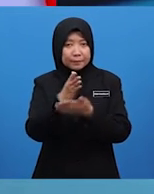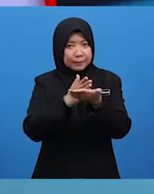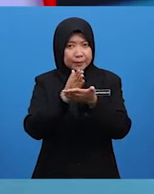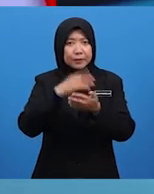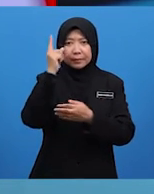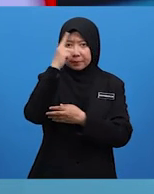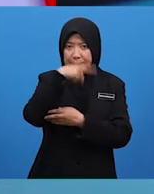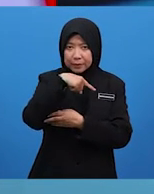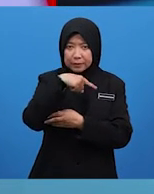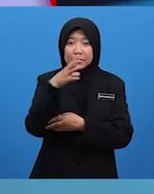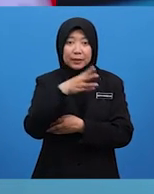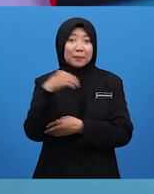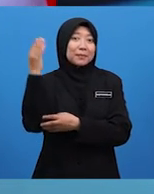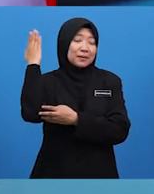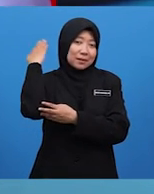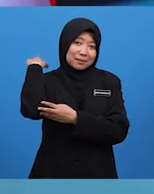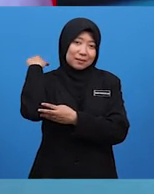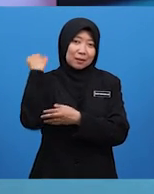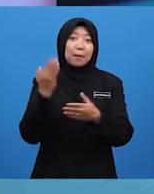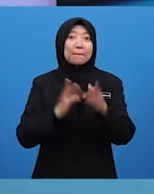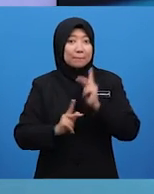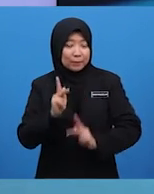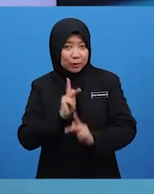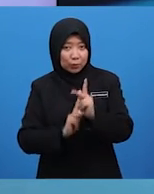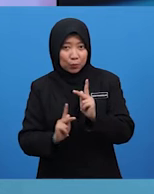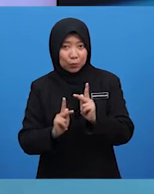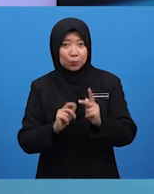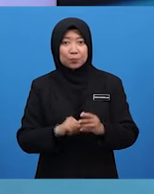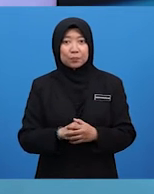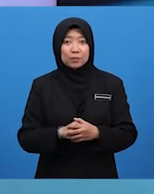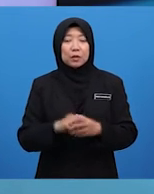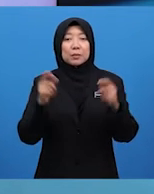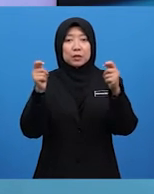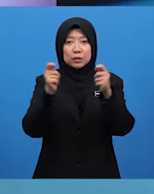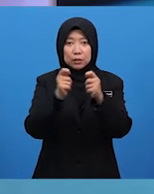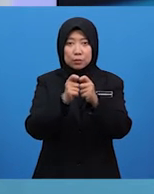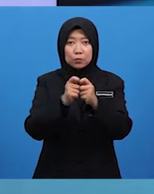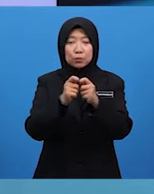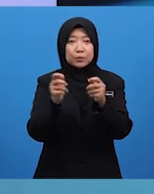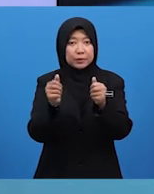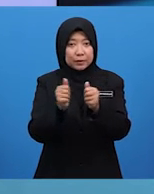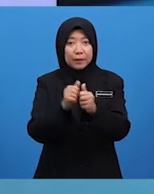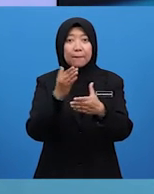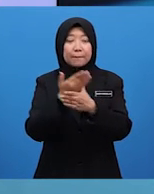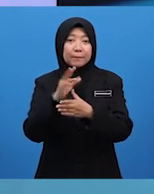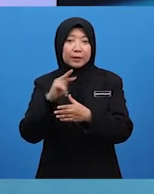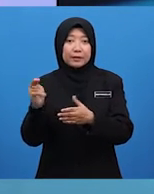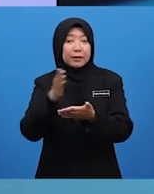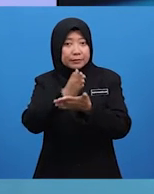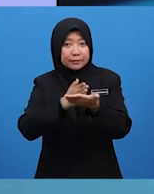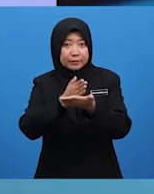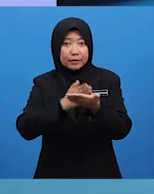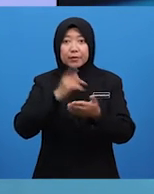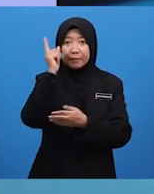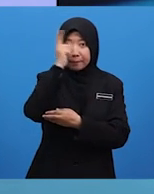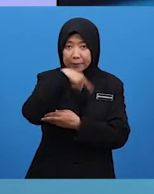hadapan dan belakang baju kurung bertemu dengan bahagian tengah